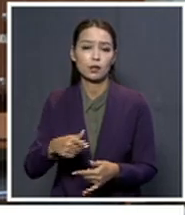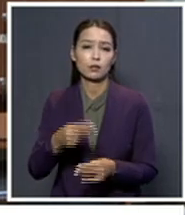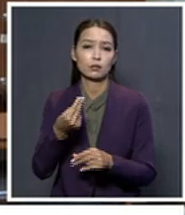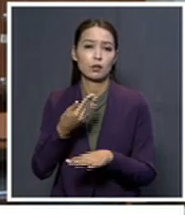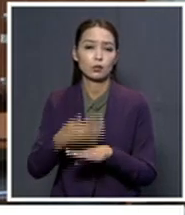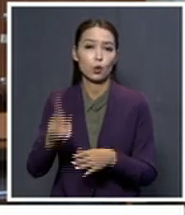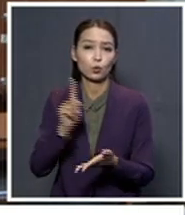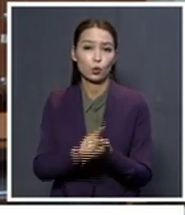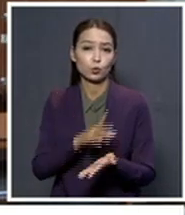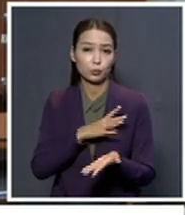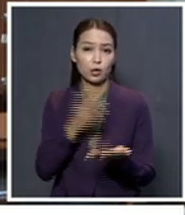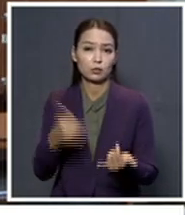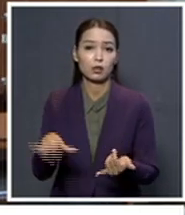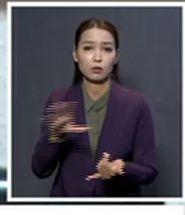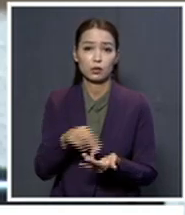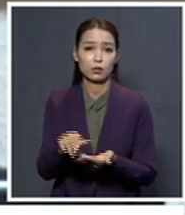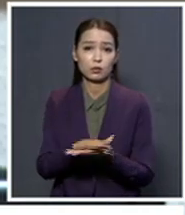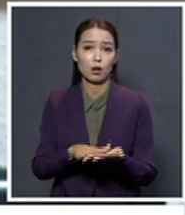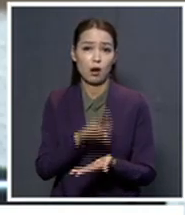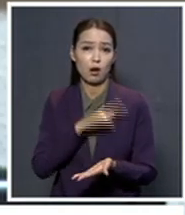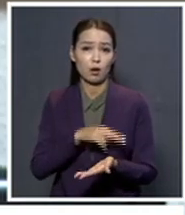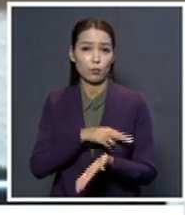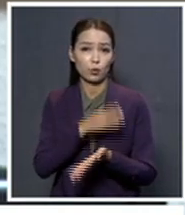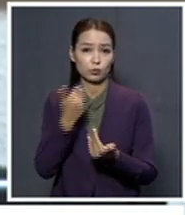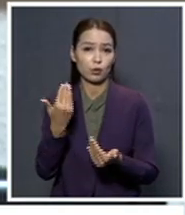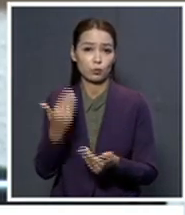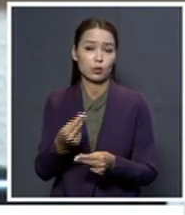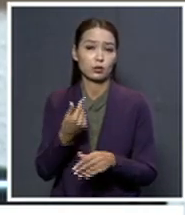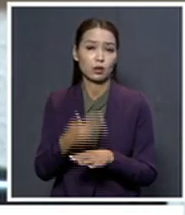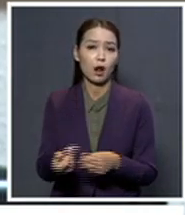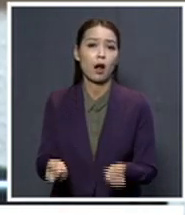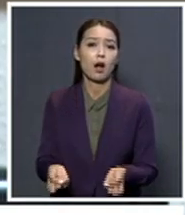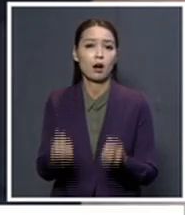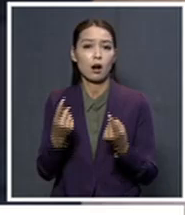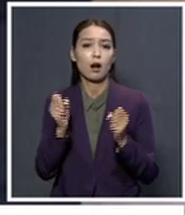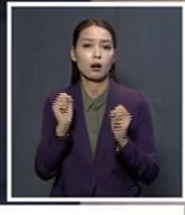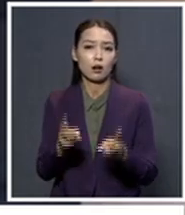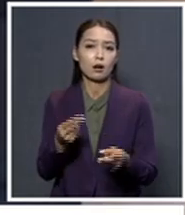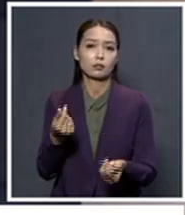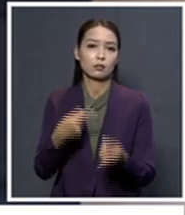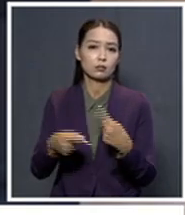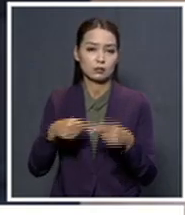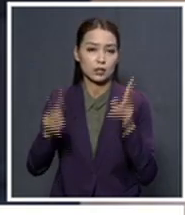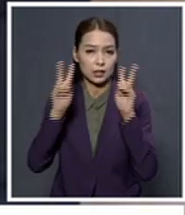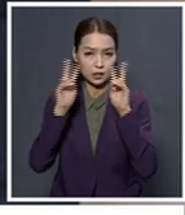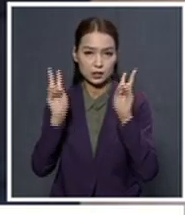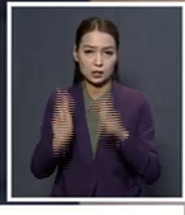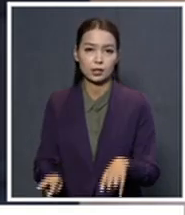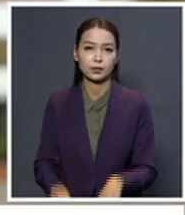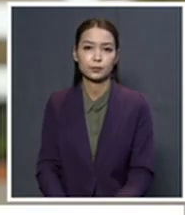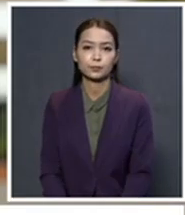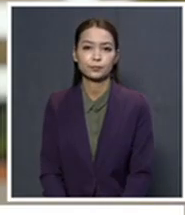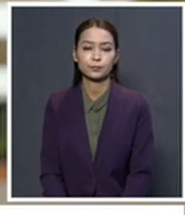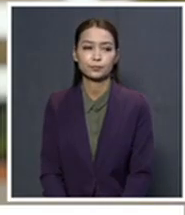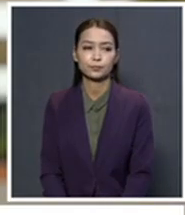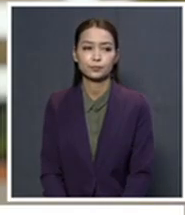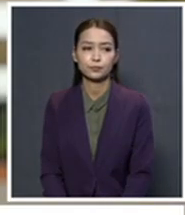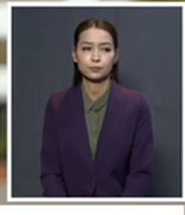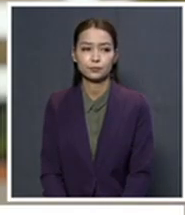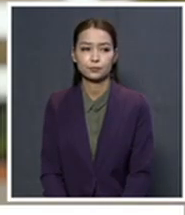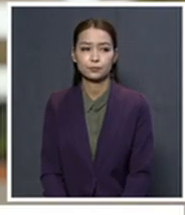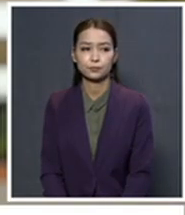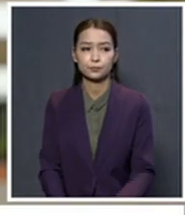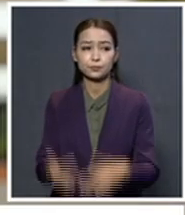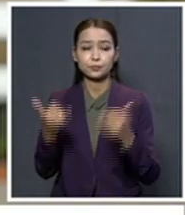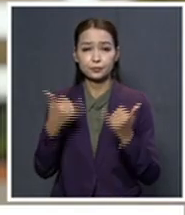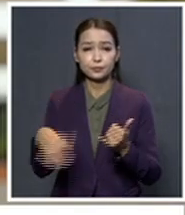тиіс. Бірақ еш жерде жұмыс істемейтін оның бұл қаражатты қашан қалай қайтарары белгісіз. Қазіргі уақытта аталған 36